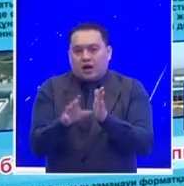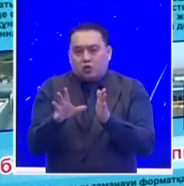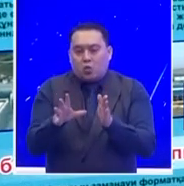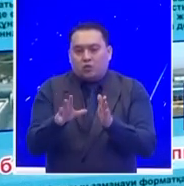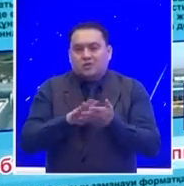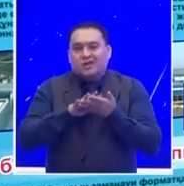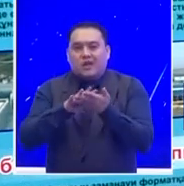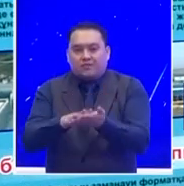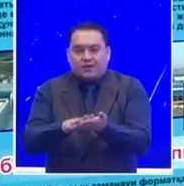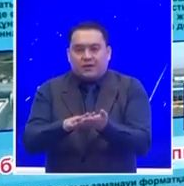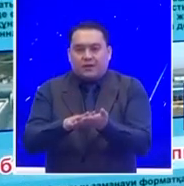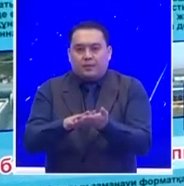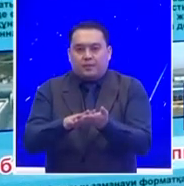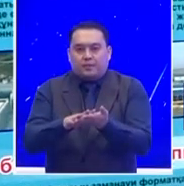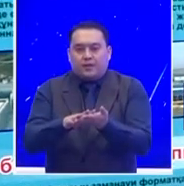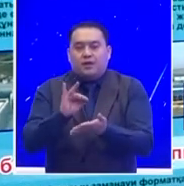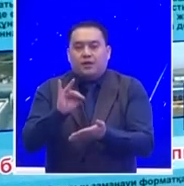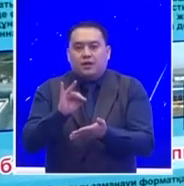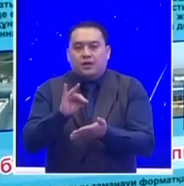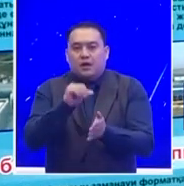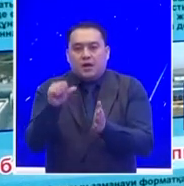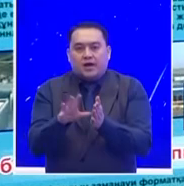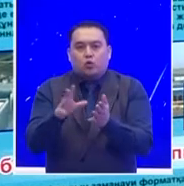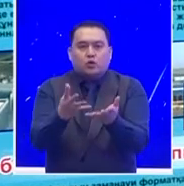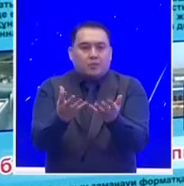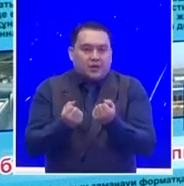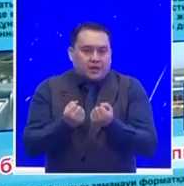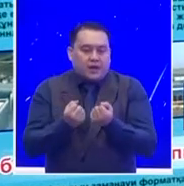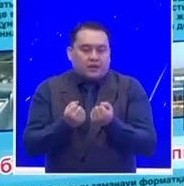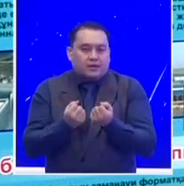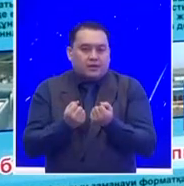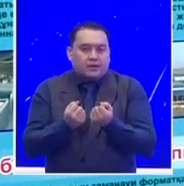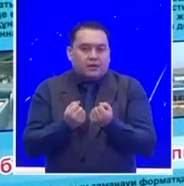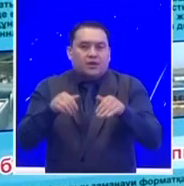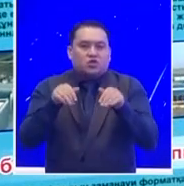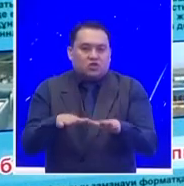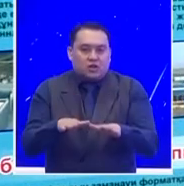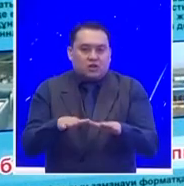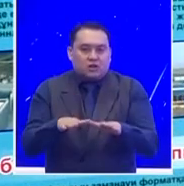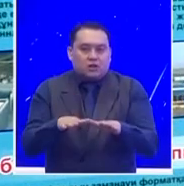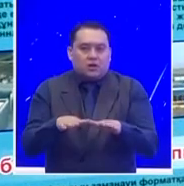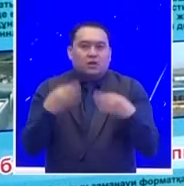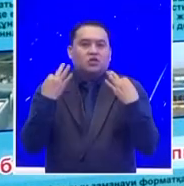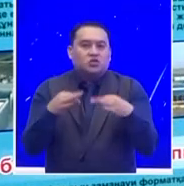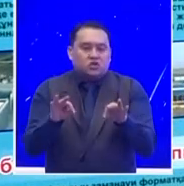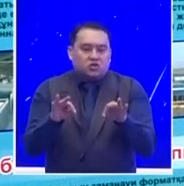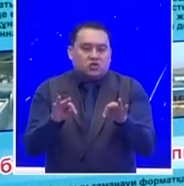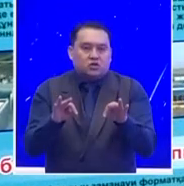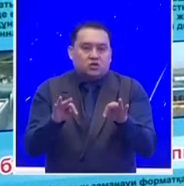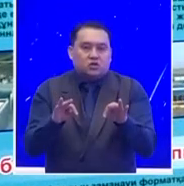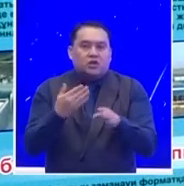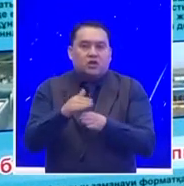подача заявки, электронное принятие решения об одобрении. То